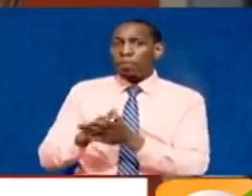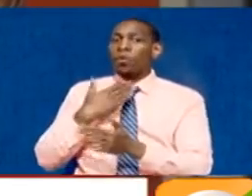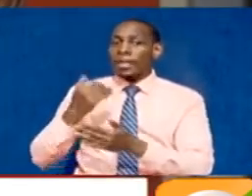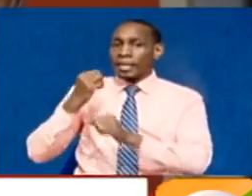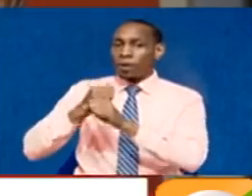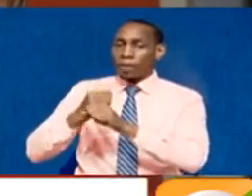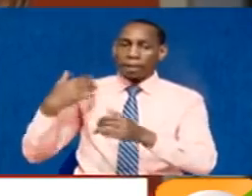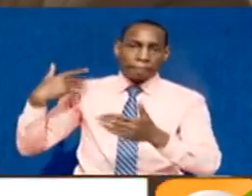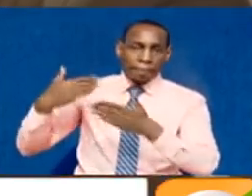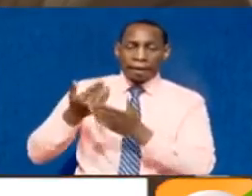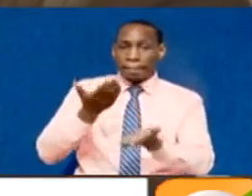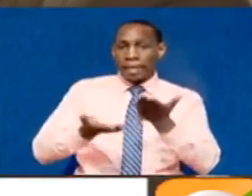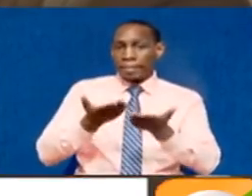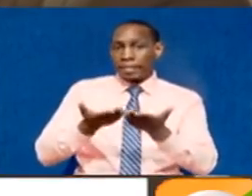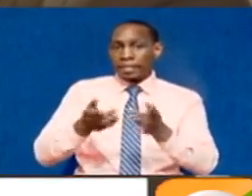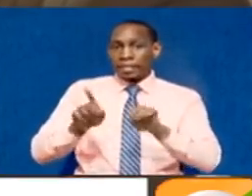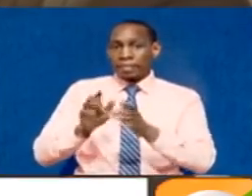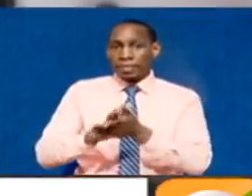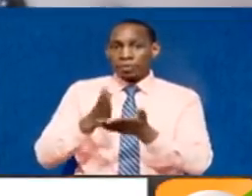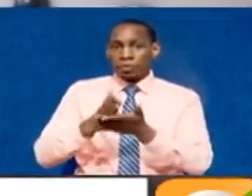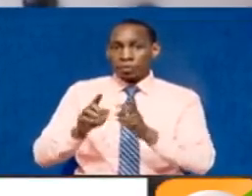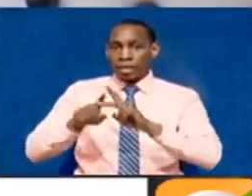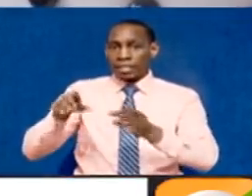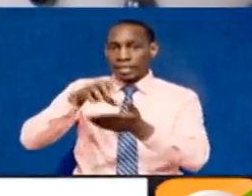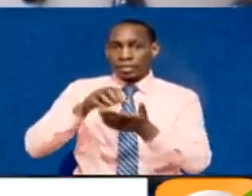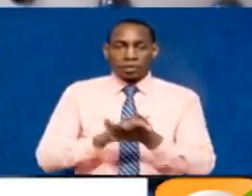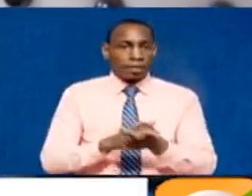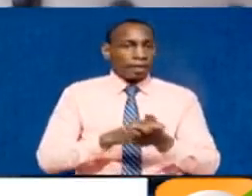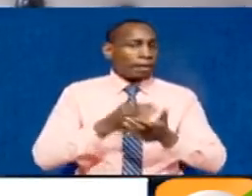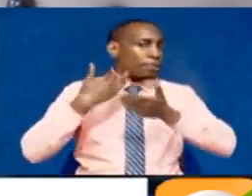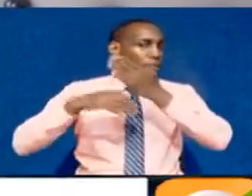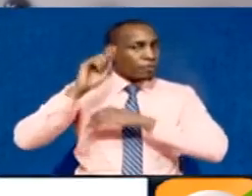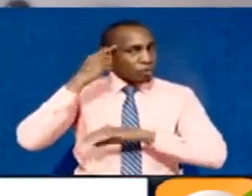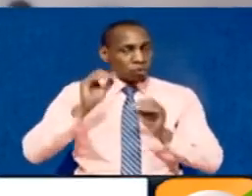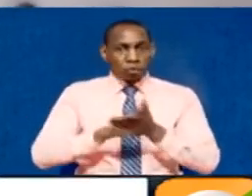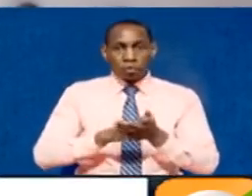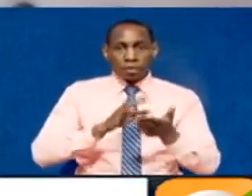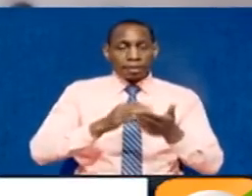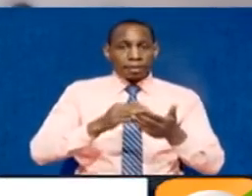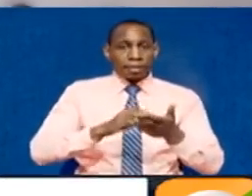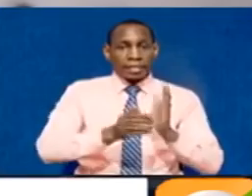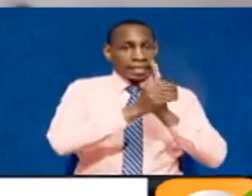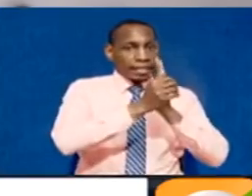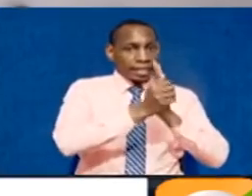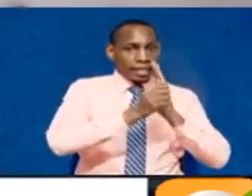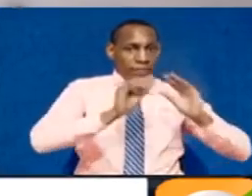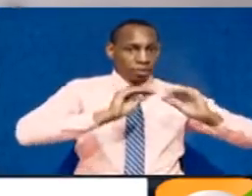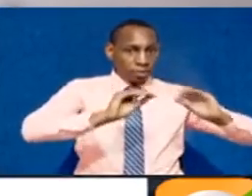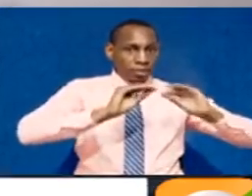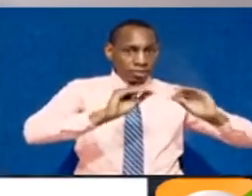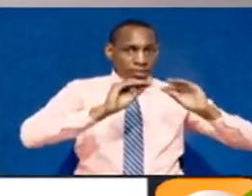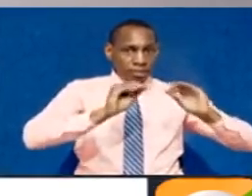kukifanya kuanzia mwanzo, ama ilikuwa namna gani mpaka ukajipata hapa? Hata sikuwahi fikiria. Nimesomea ualimu,